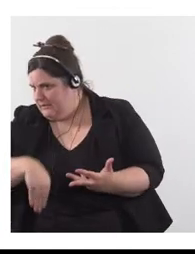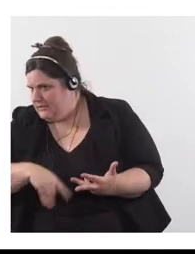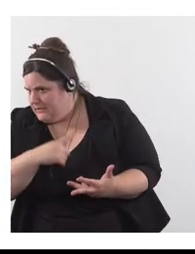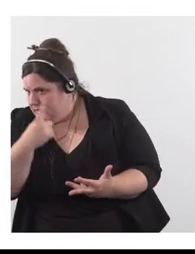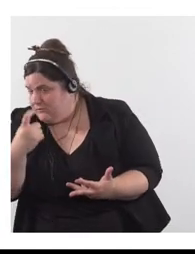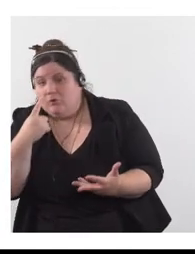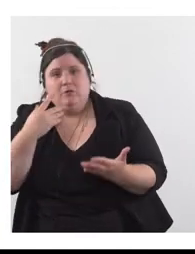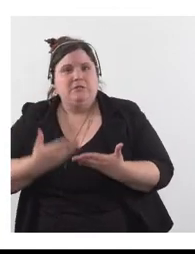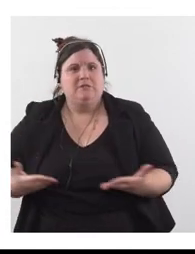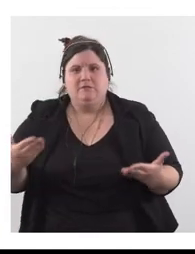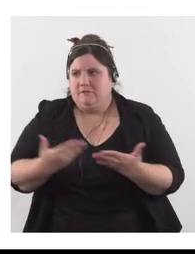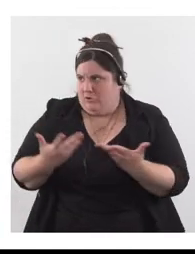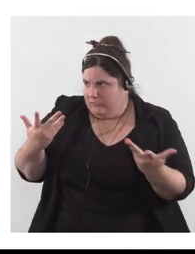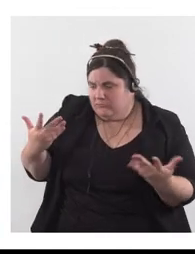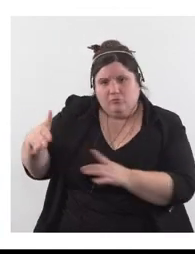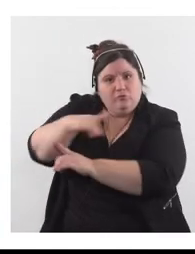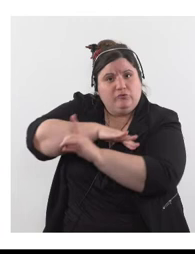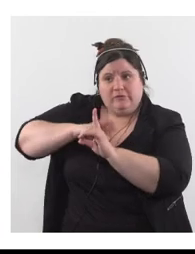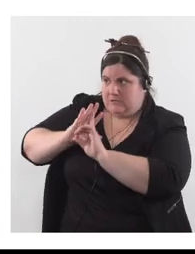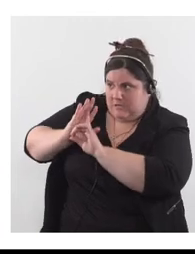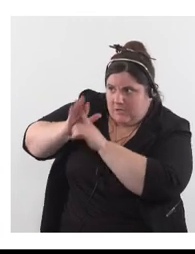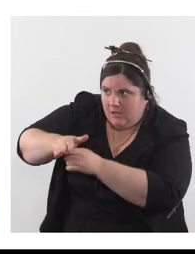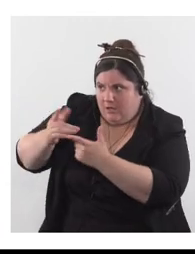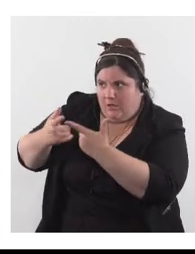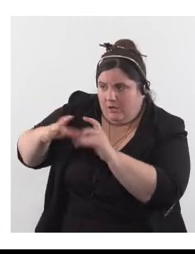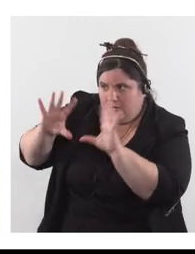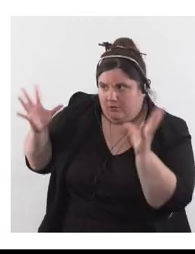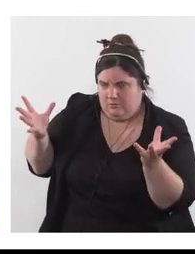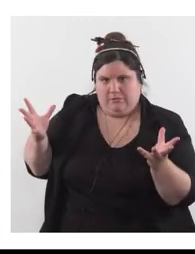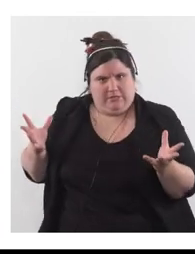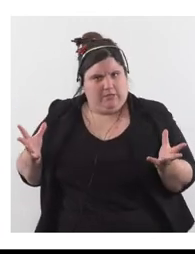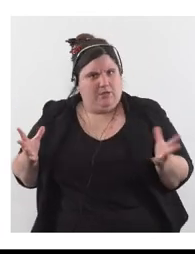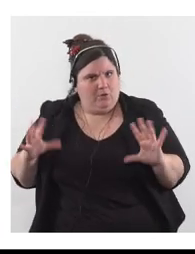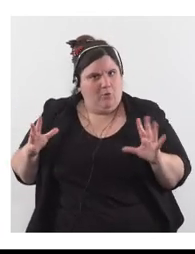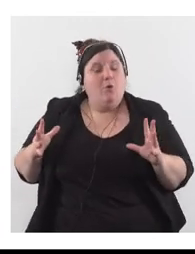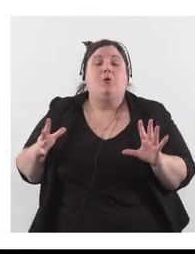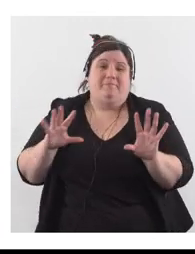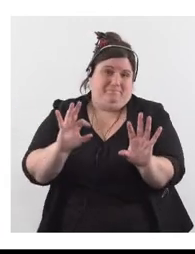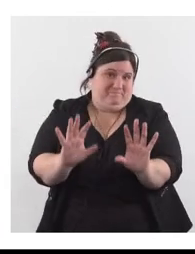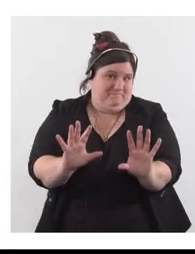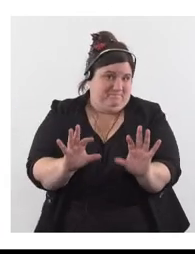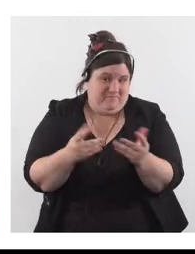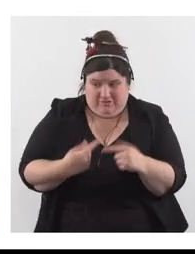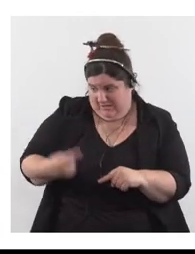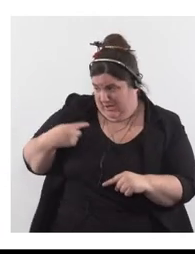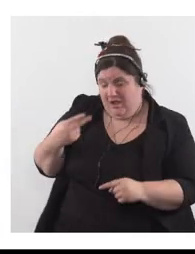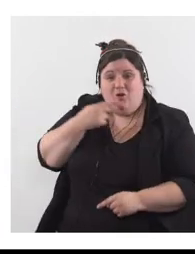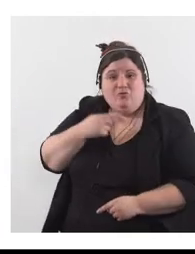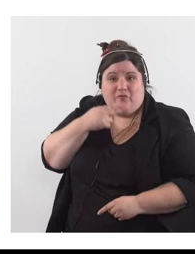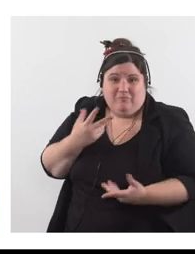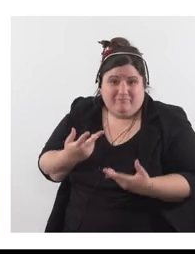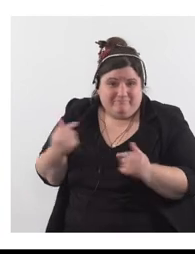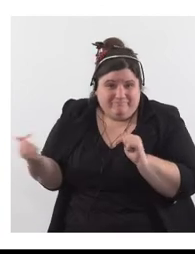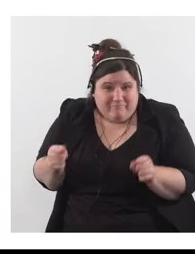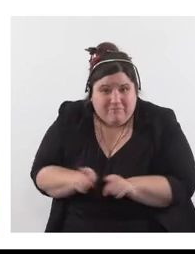ici, toute la question du contentieux objectif devant le Conseil d'État, la Cour constitutionnelle, etc. Et là aussi, les organes de promotion de